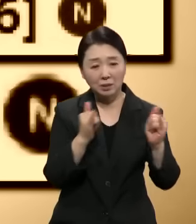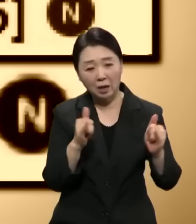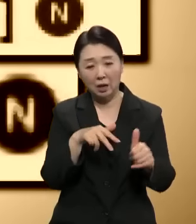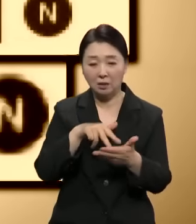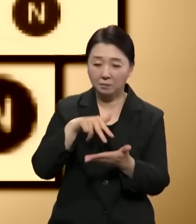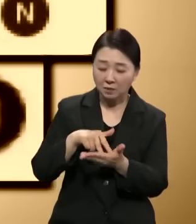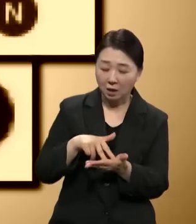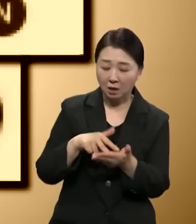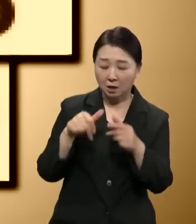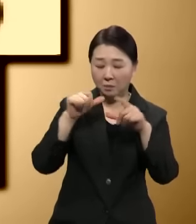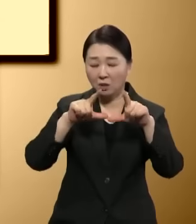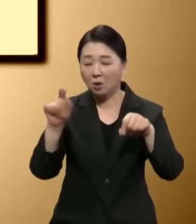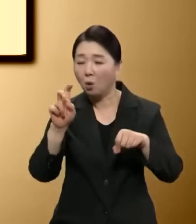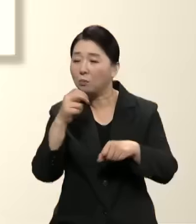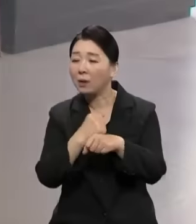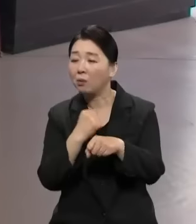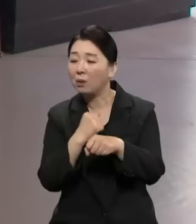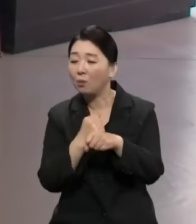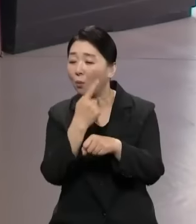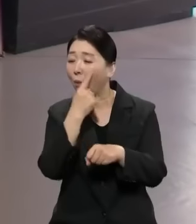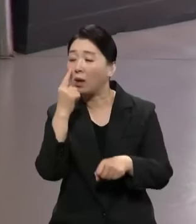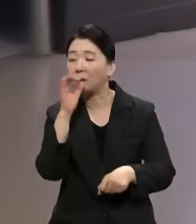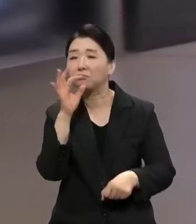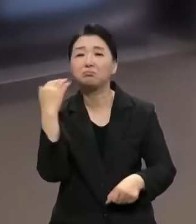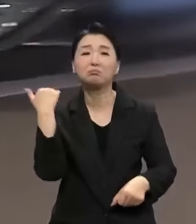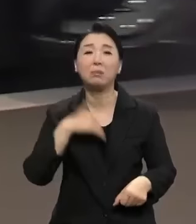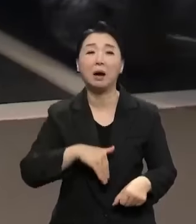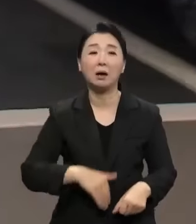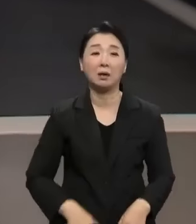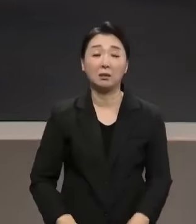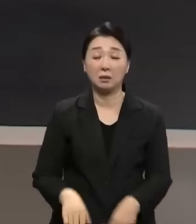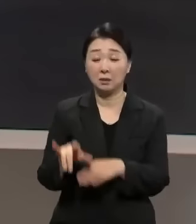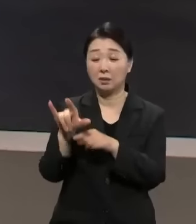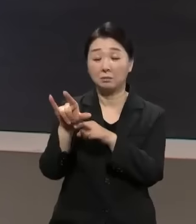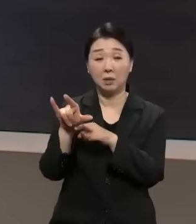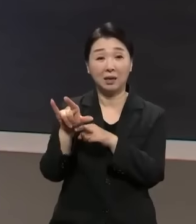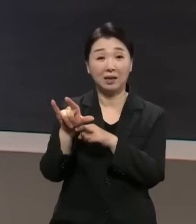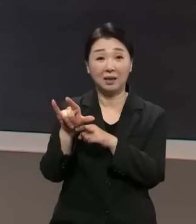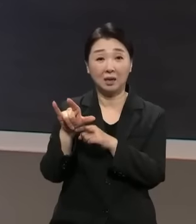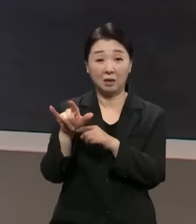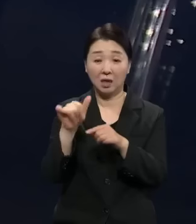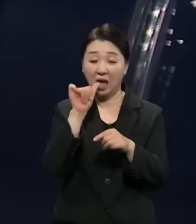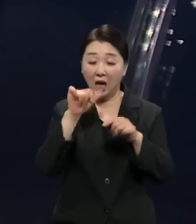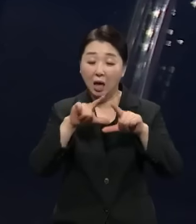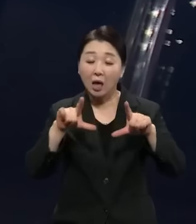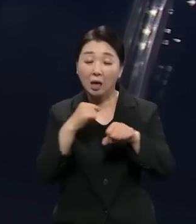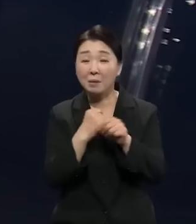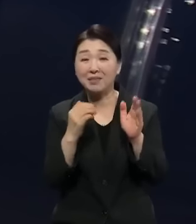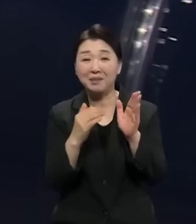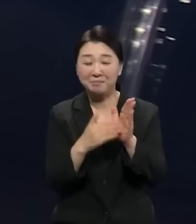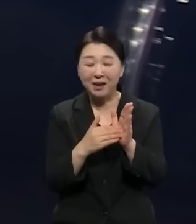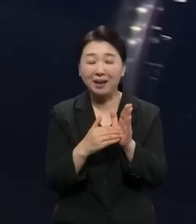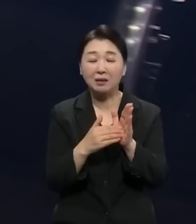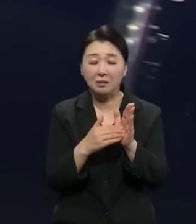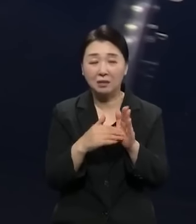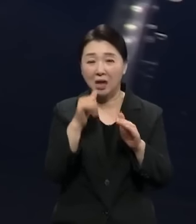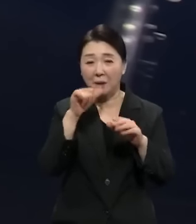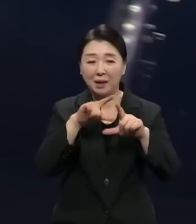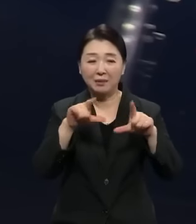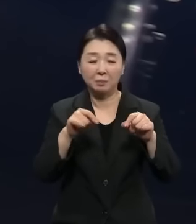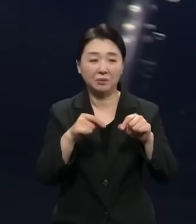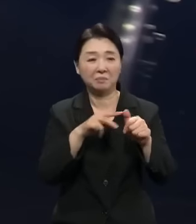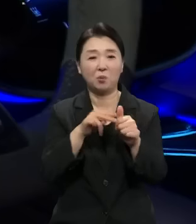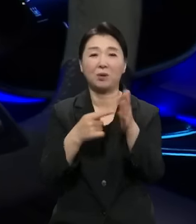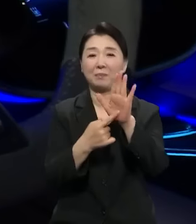정보를 확인하기란 쉽지 않습니다 벤츠를 비롯한 전기차 제조사들은 각종 재원을 소개하면서 배터리 브랜드는 공개하지